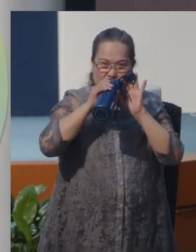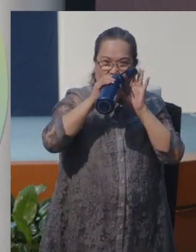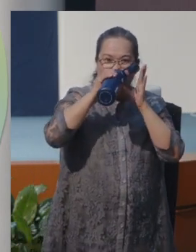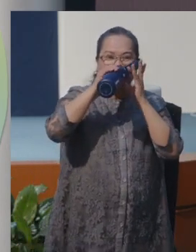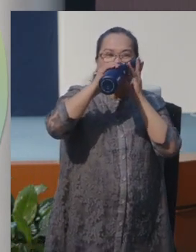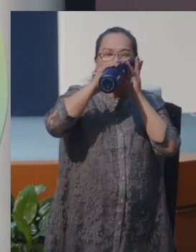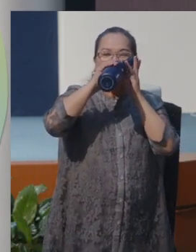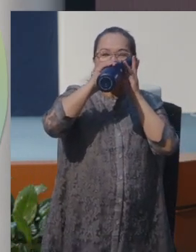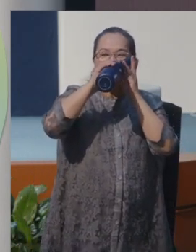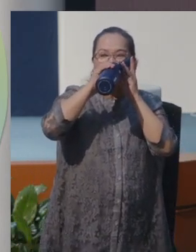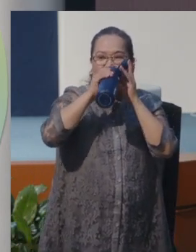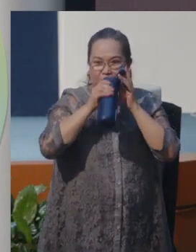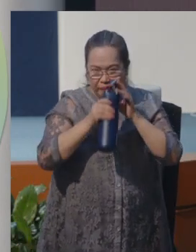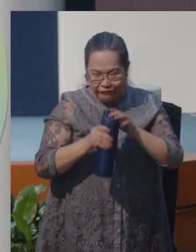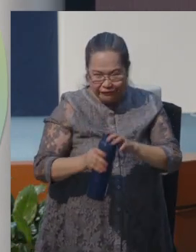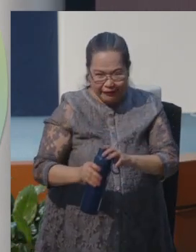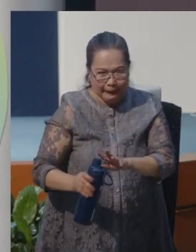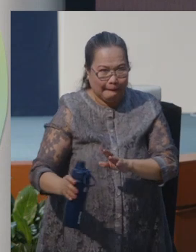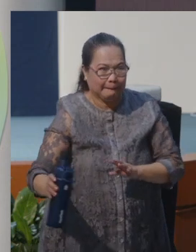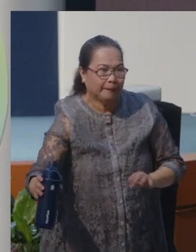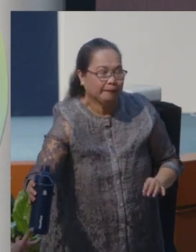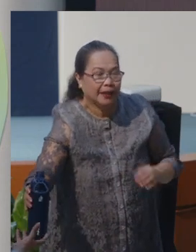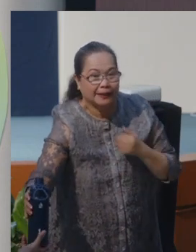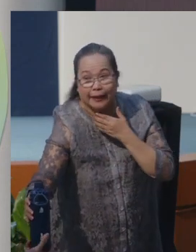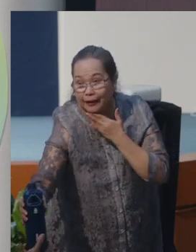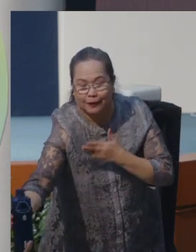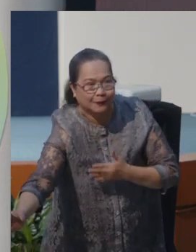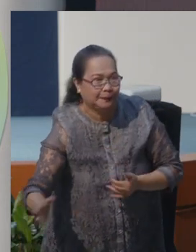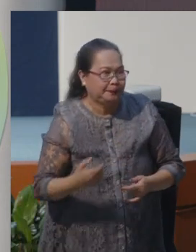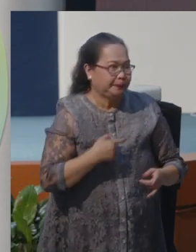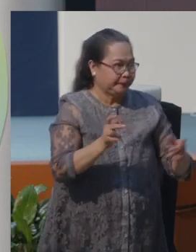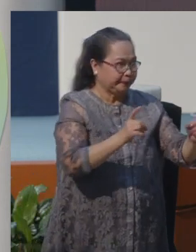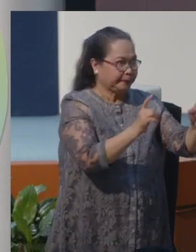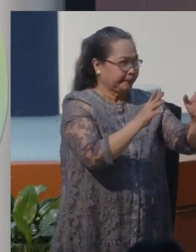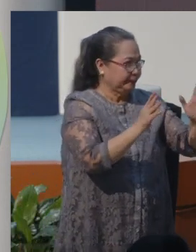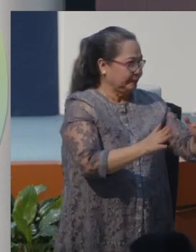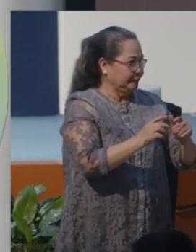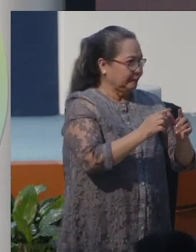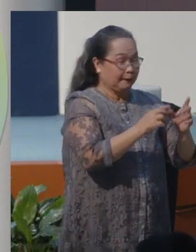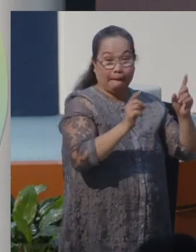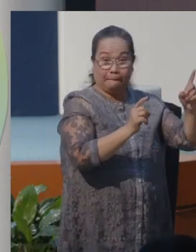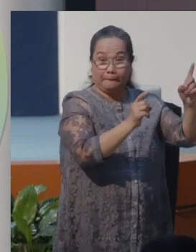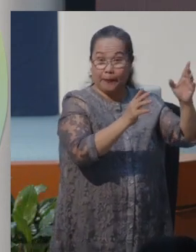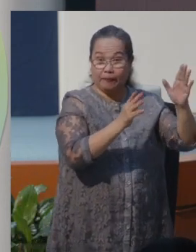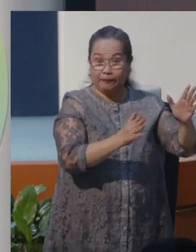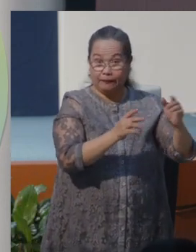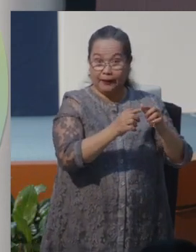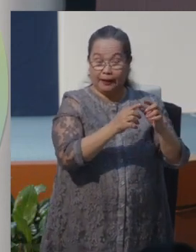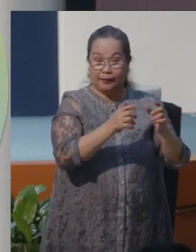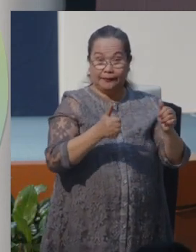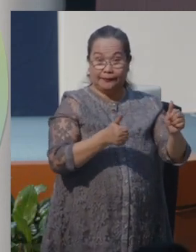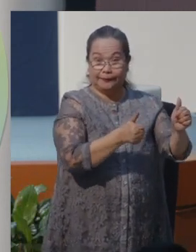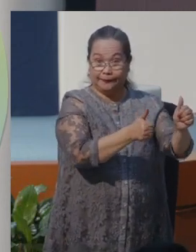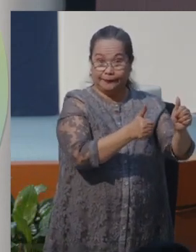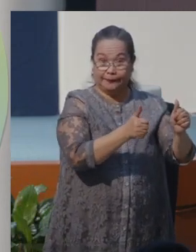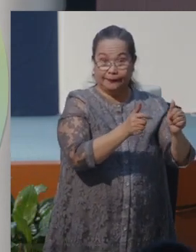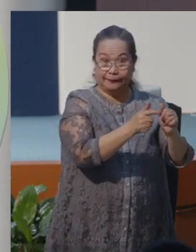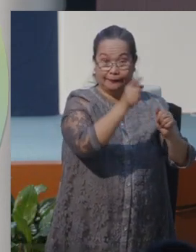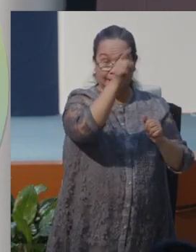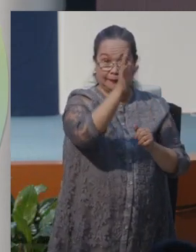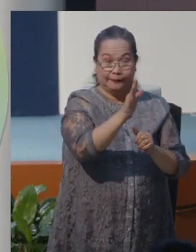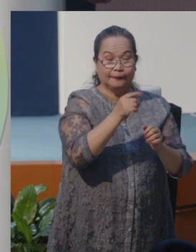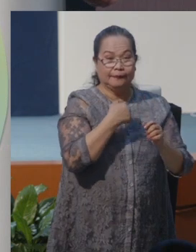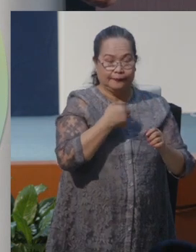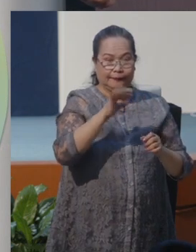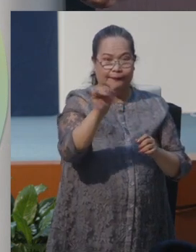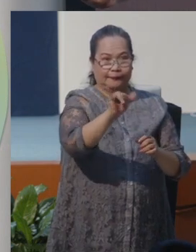niya mula sa mga disciples niya. Yung mga disciples niya na sumusunod sa kanya at